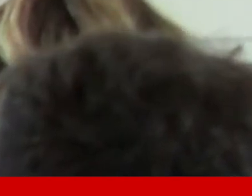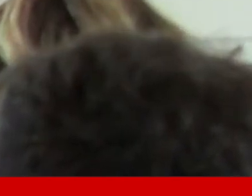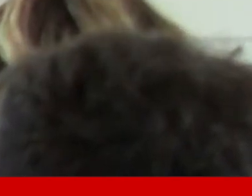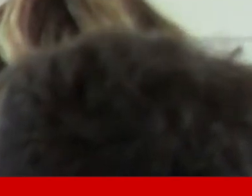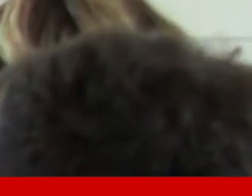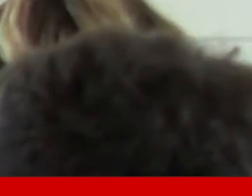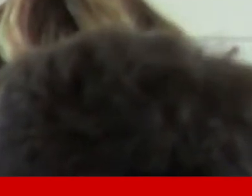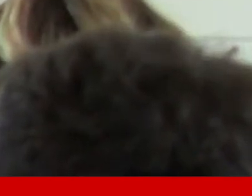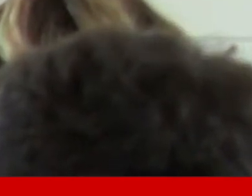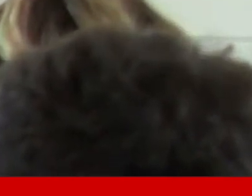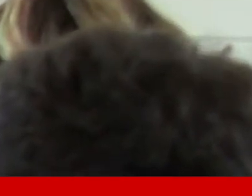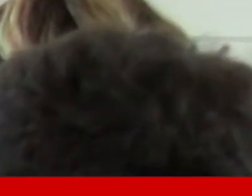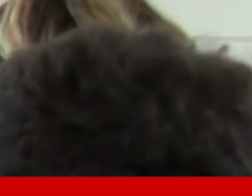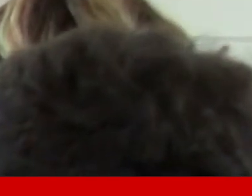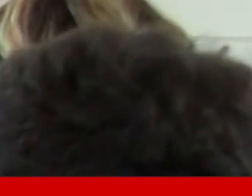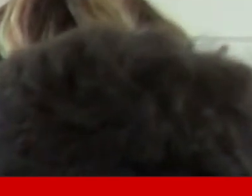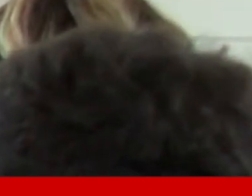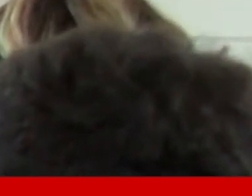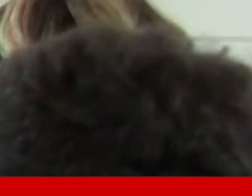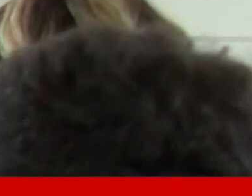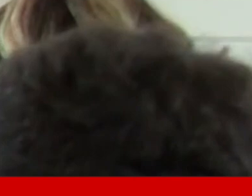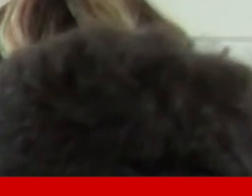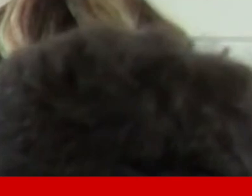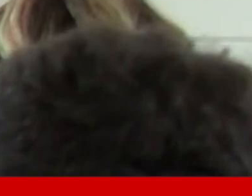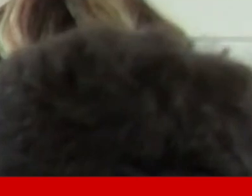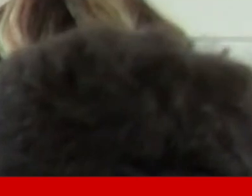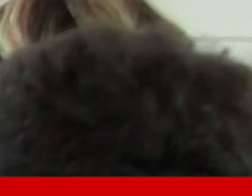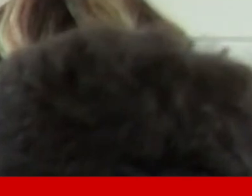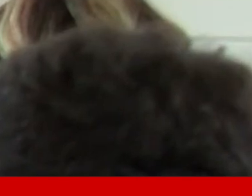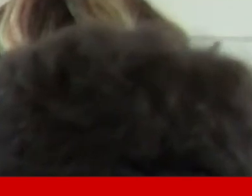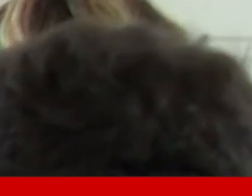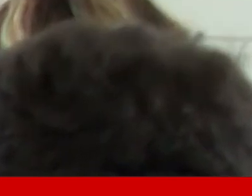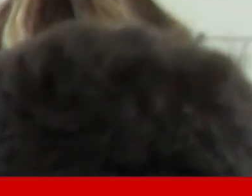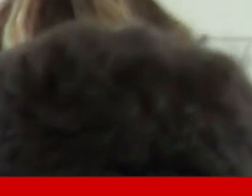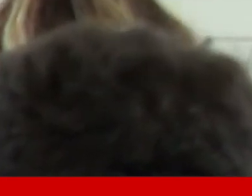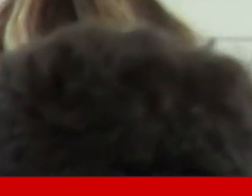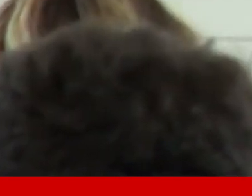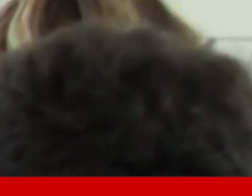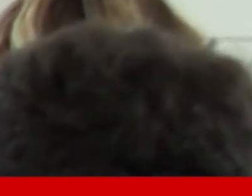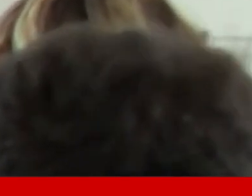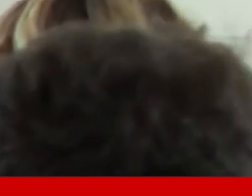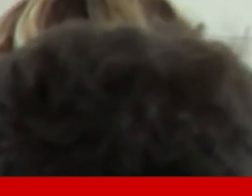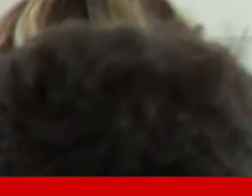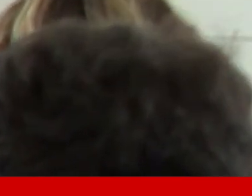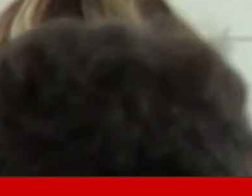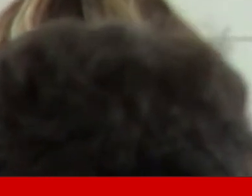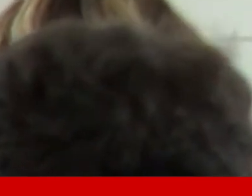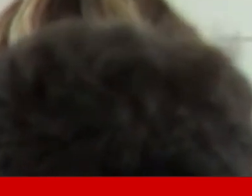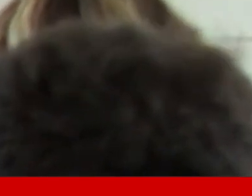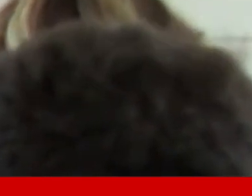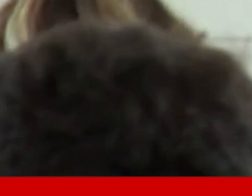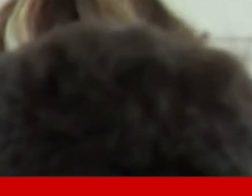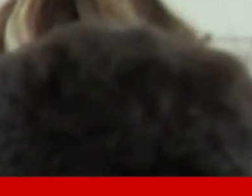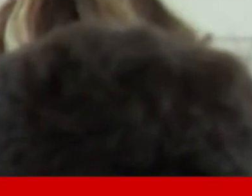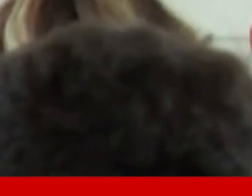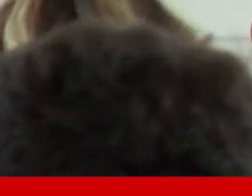tutto un gioco. Le prime difficoltà magari ho capito di essere diversa solo quando sono andata a scuola, perché